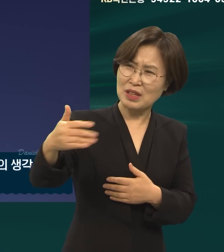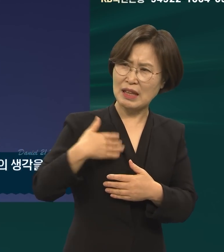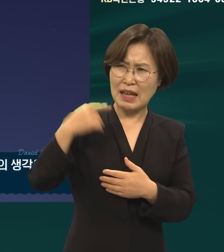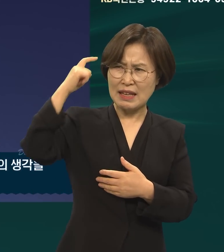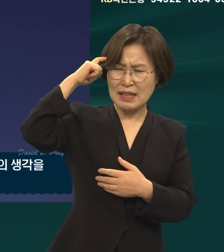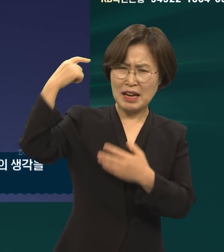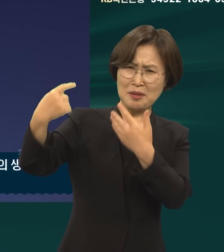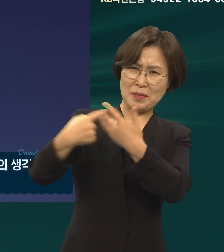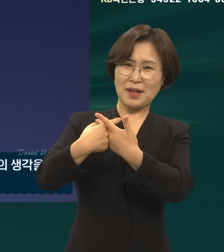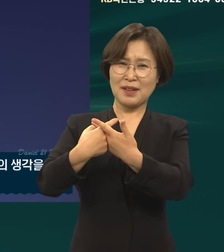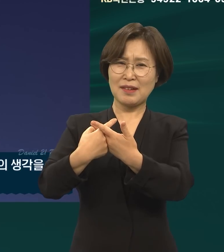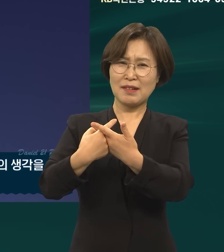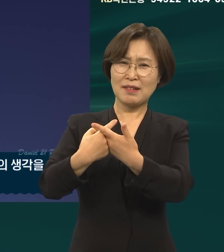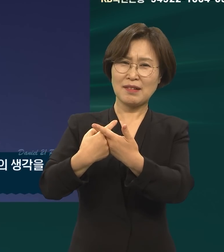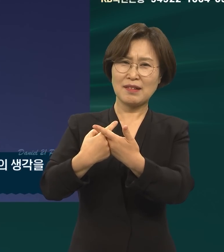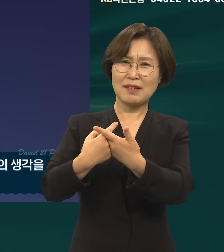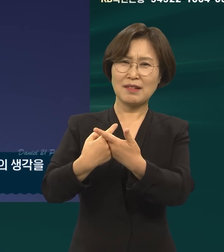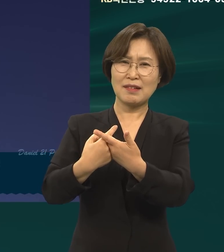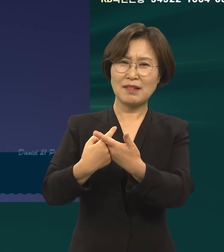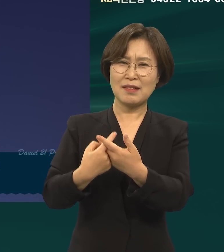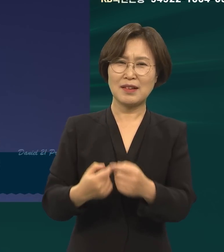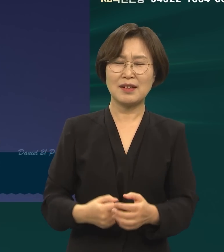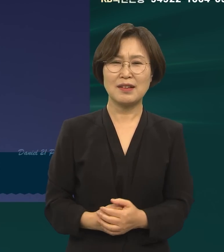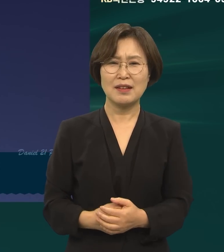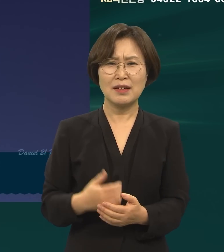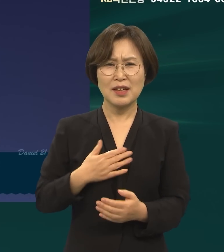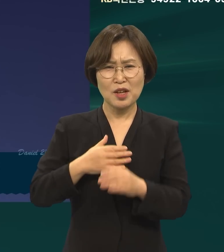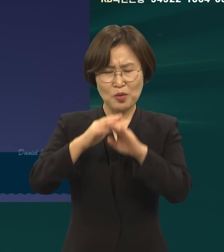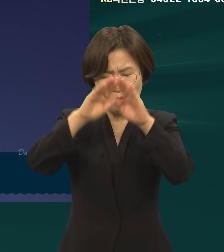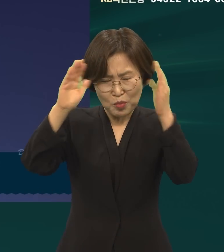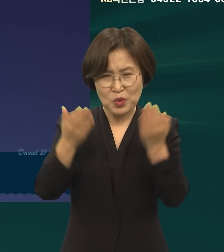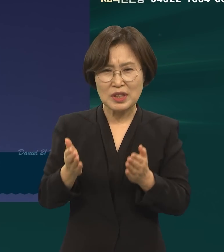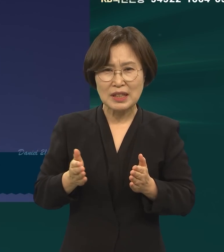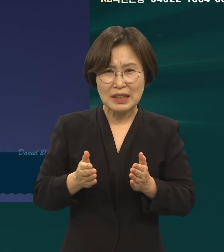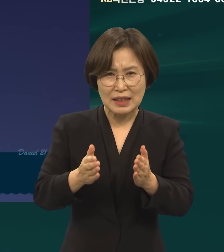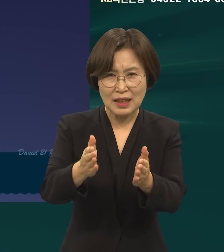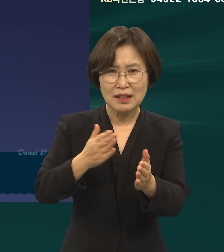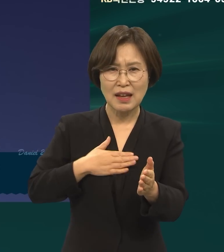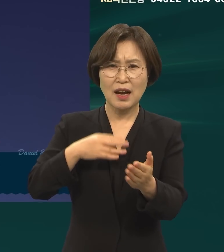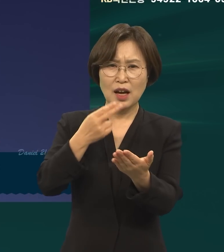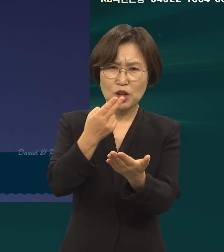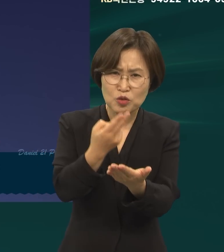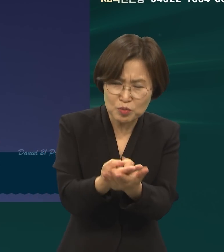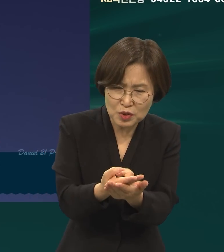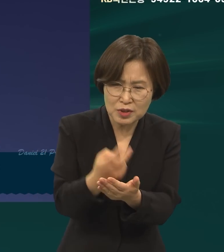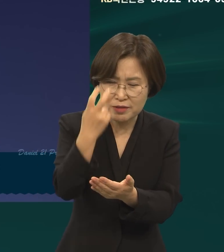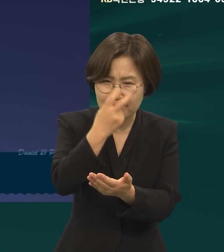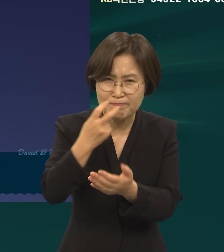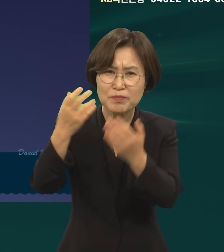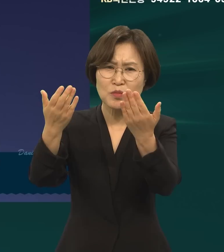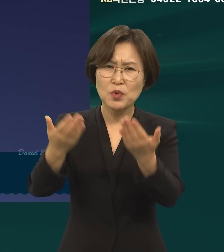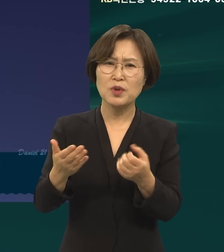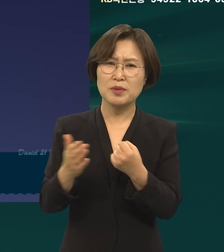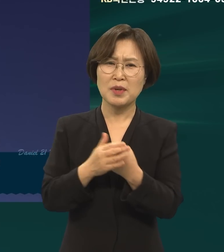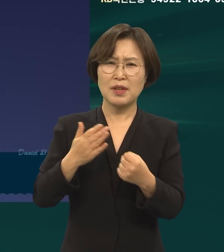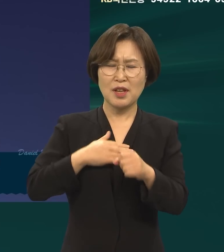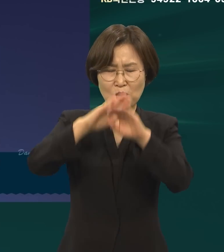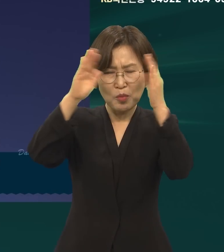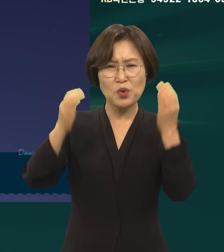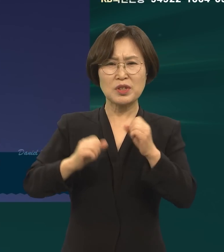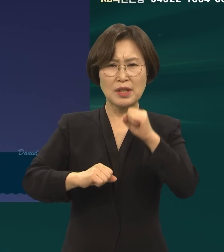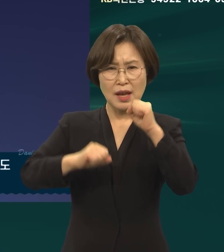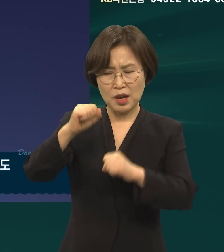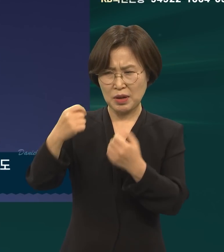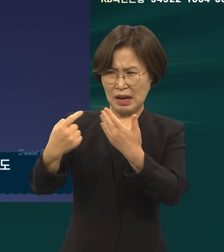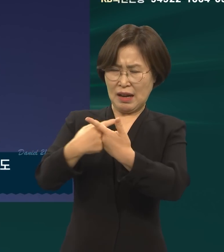생각을 밝히 아시오. 3절 나의 모든 길과 내가 눕는 것을 살펴보셨으므로 나의 모든 행을